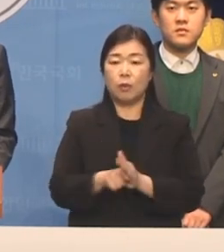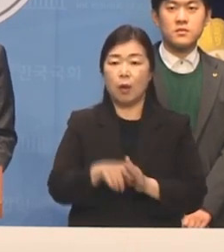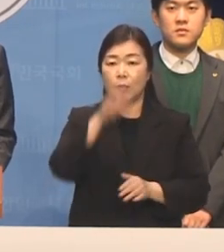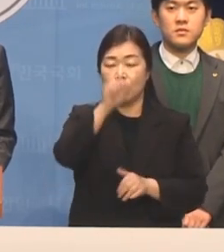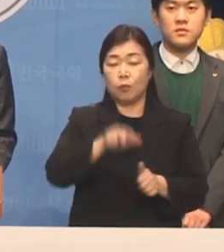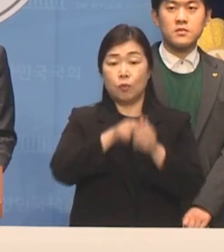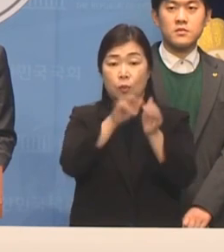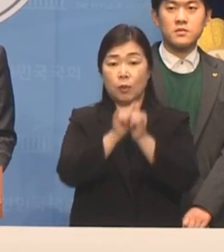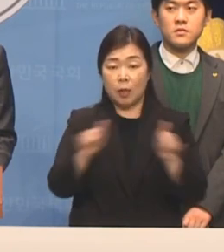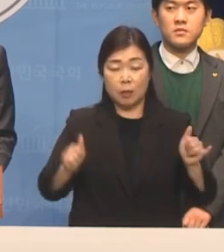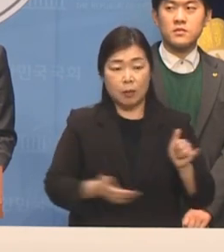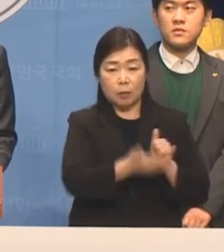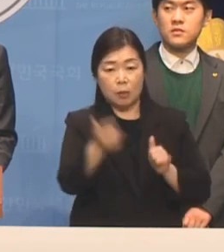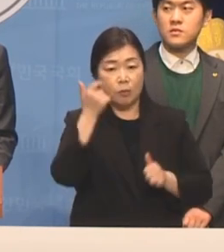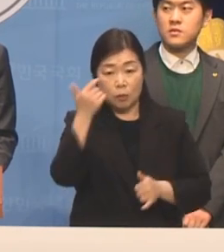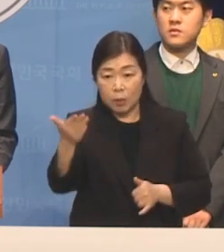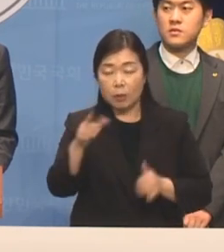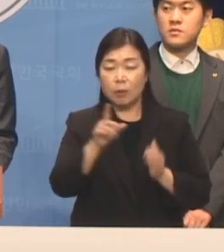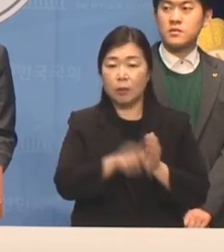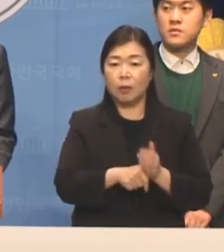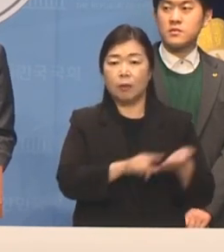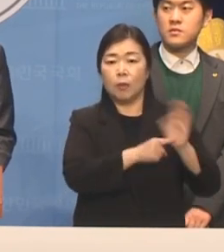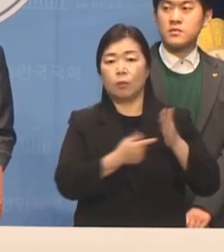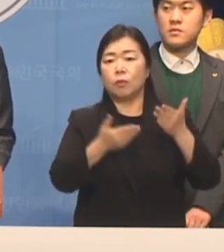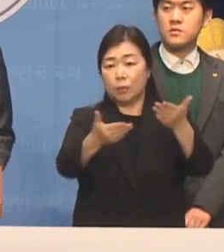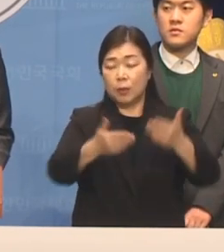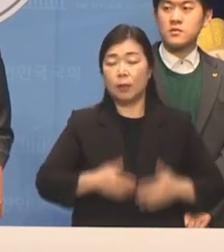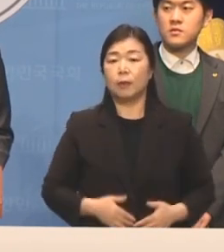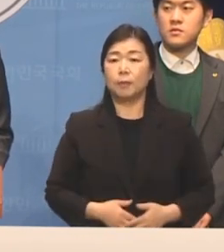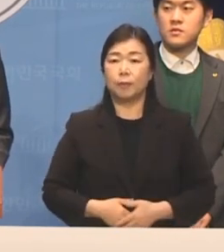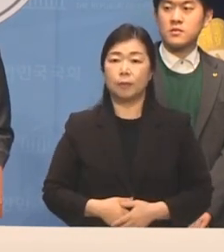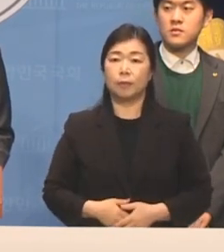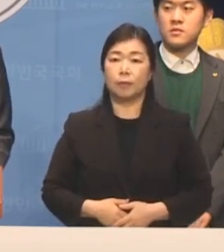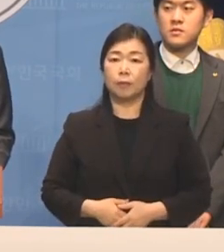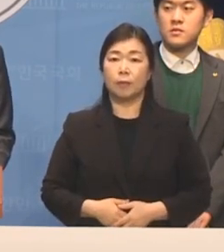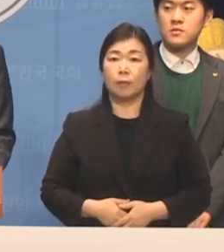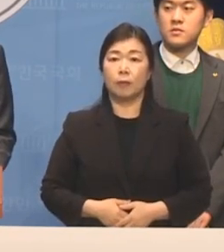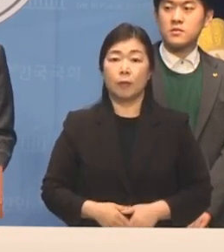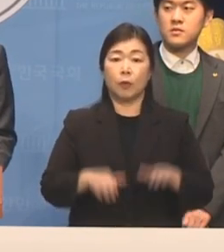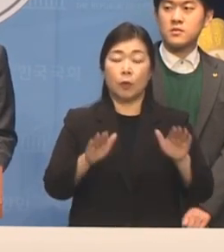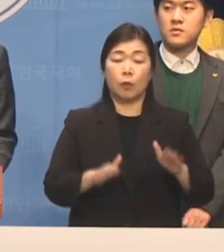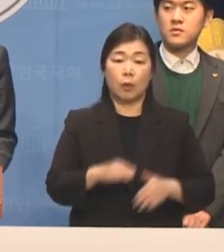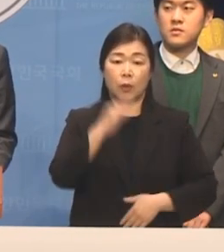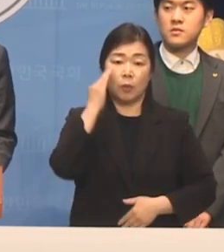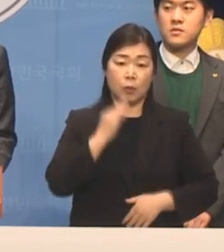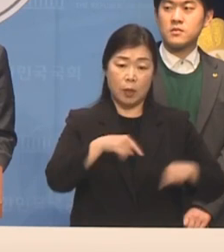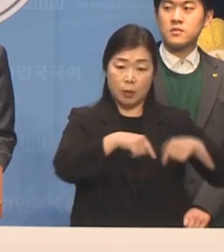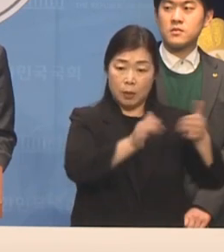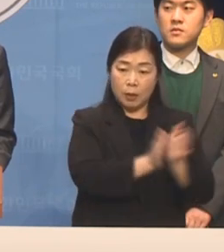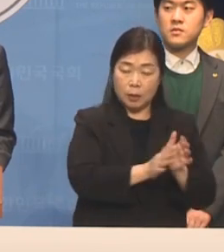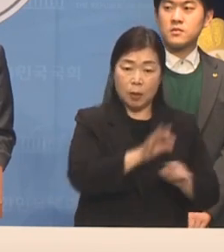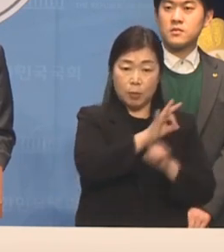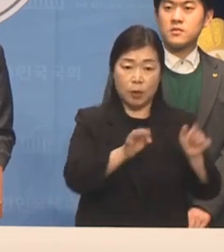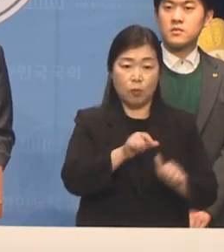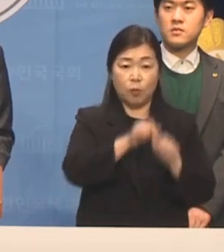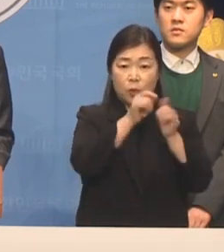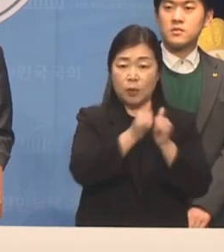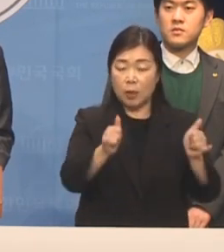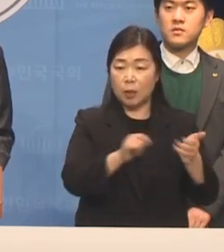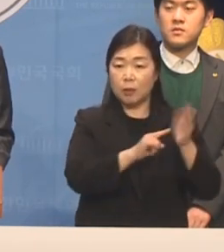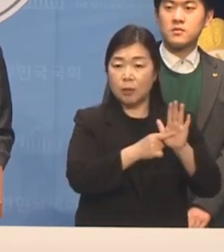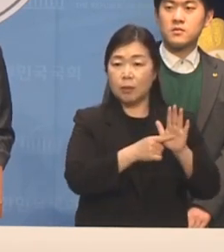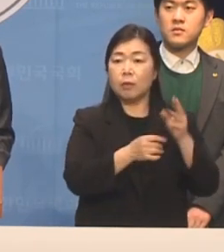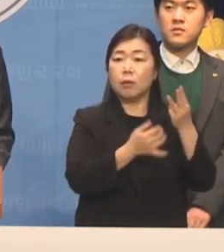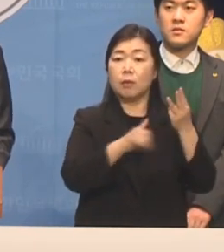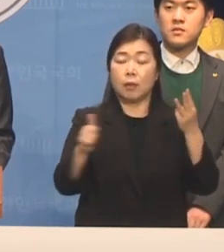후보들을 시민분들에게 내놓을 의무가 저희에게 있다고 생각합니다. 오늘 녹색당에서 비례대표 후보로 선출한